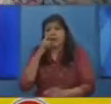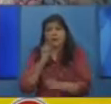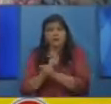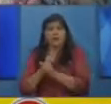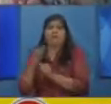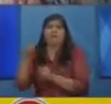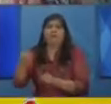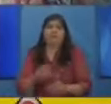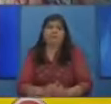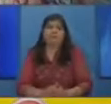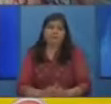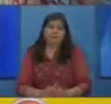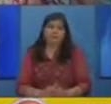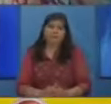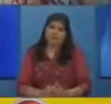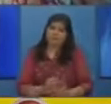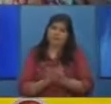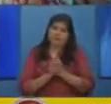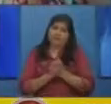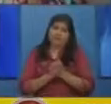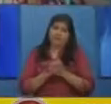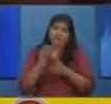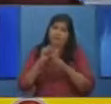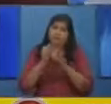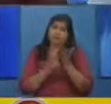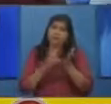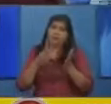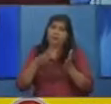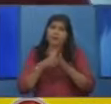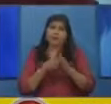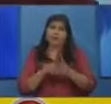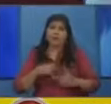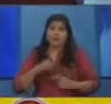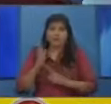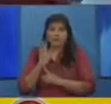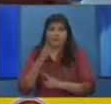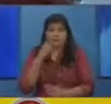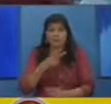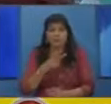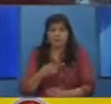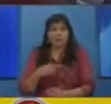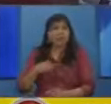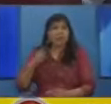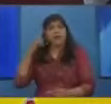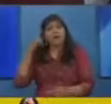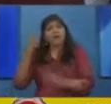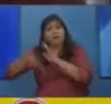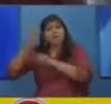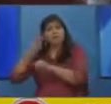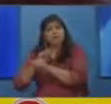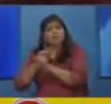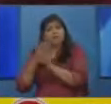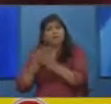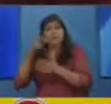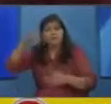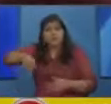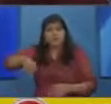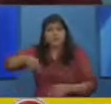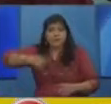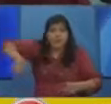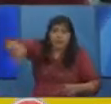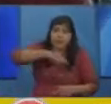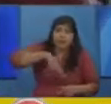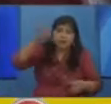करती हैं। साथियों, पुलवामा की अपनी यह पहचान तब स्थापित हुई है जब यहाँ के लोगों